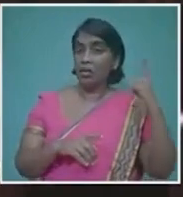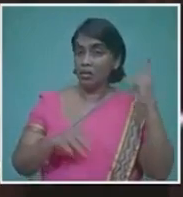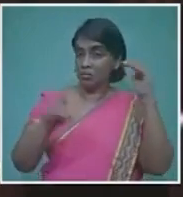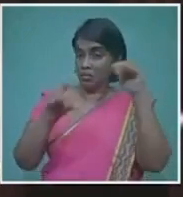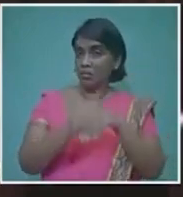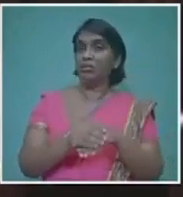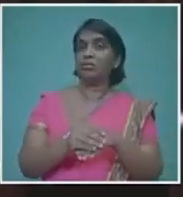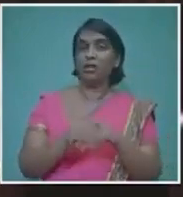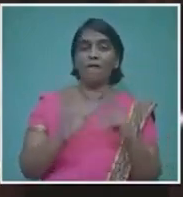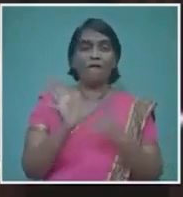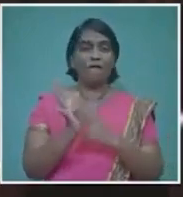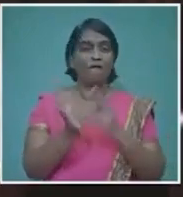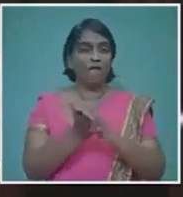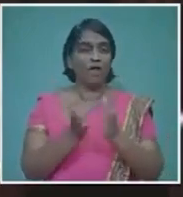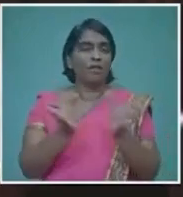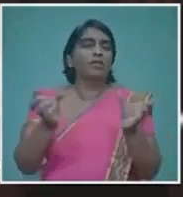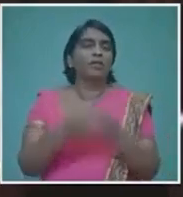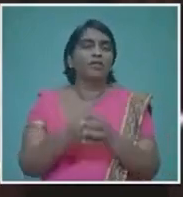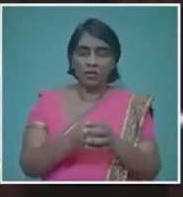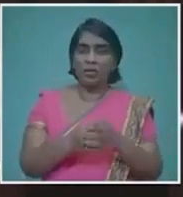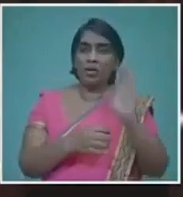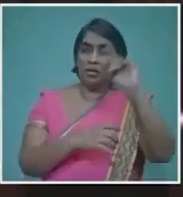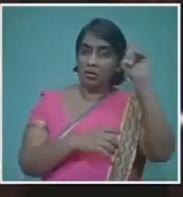හමුදාගත කියලා වොලන්ටියර් ෆෝස් එකක් ඇති කරලා